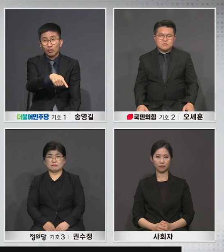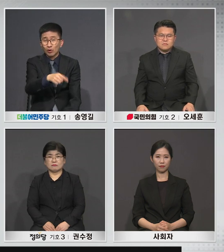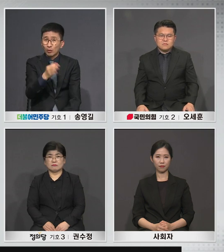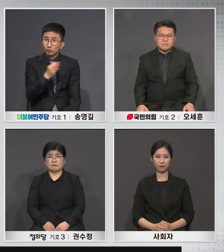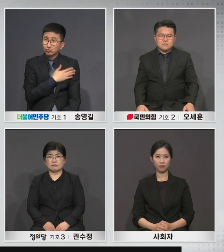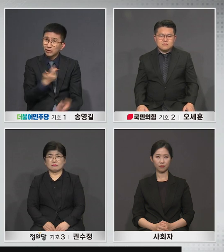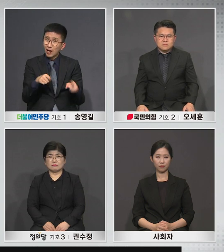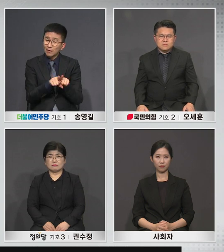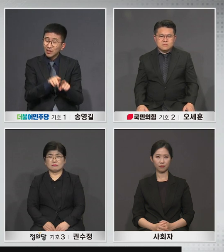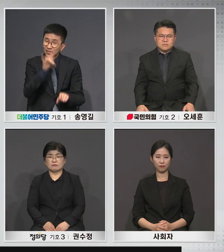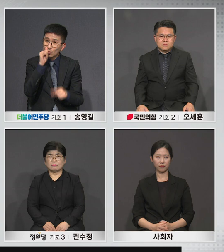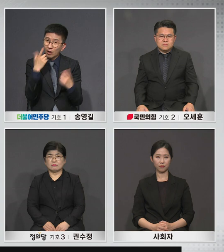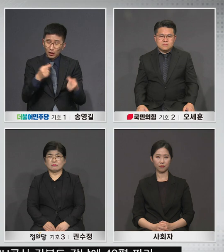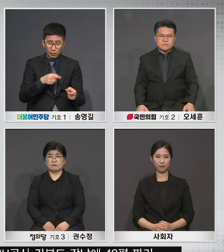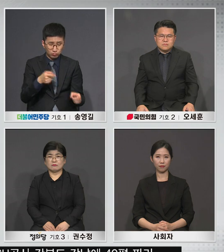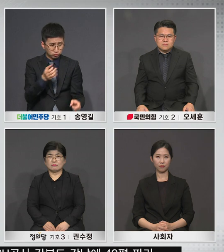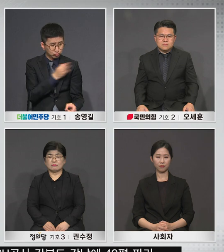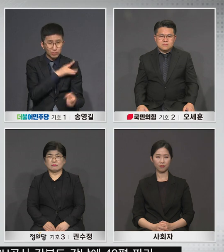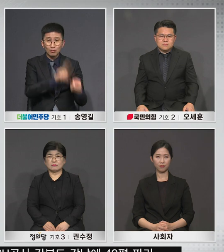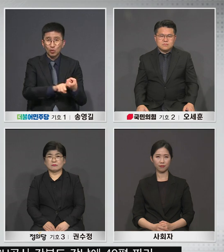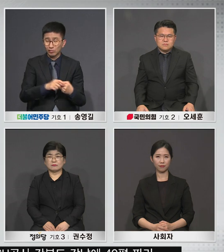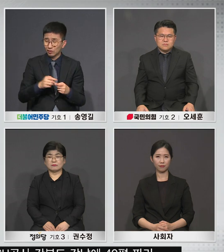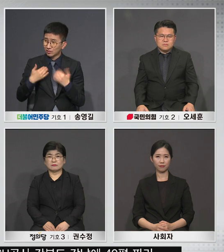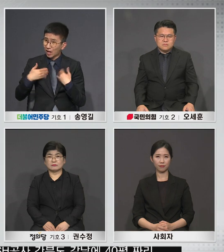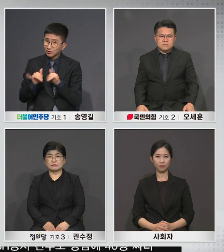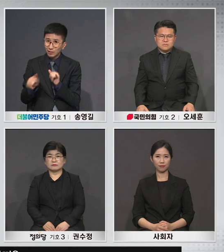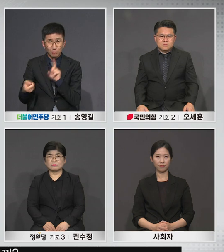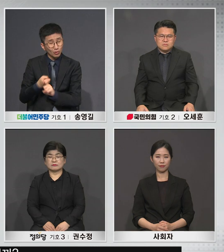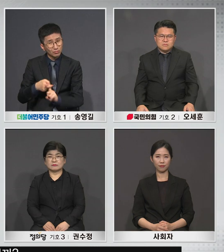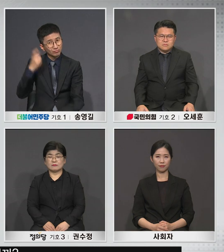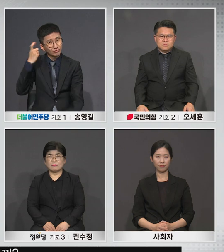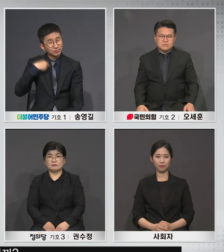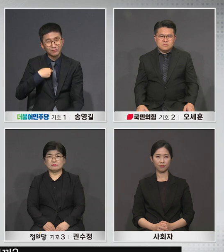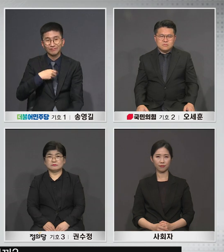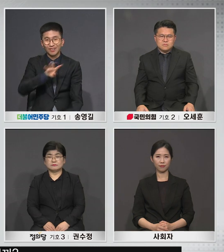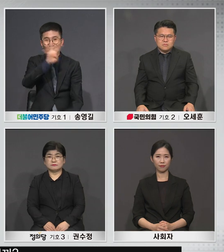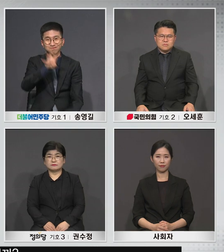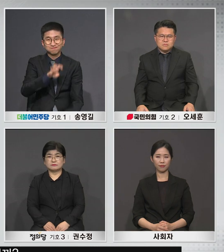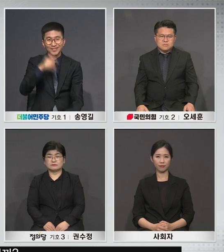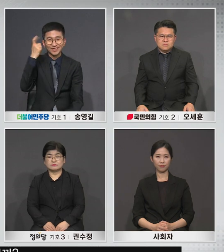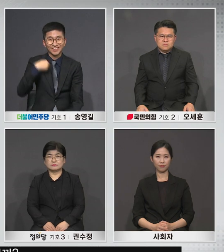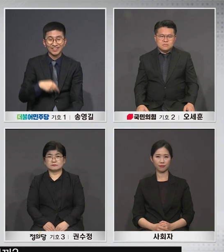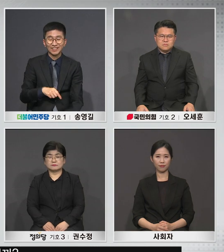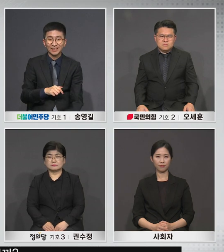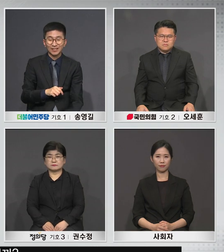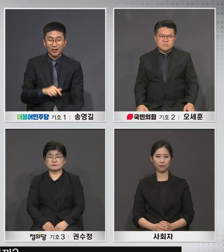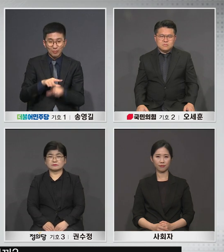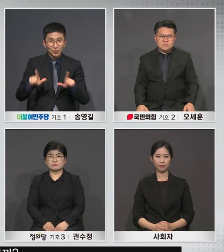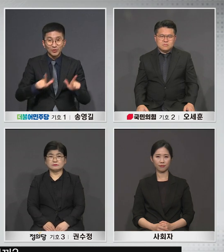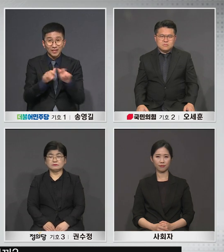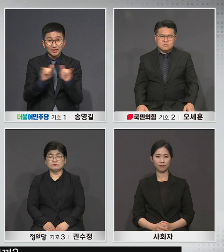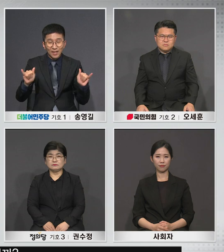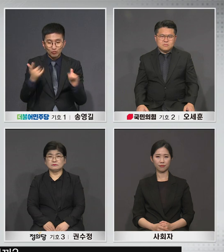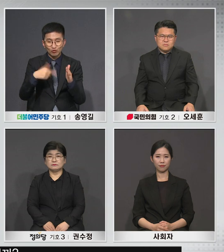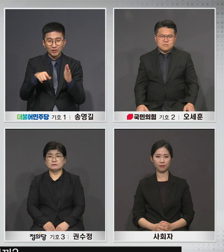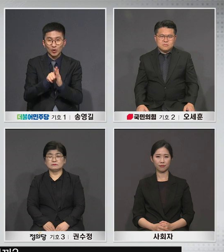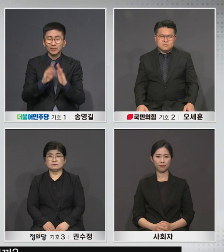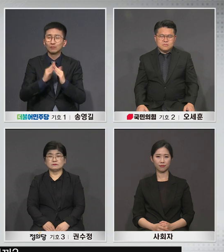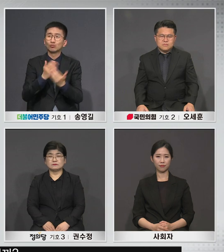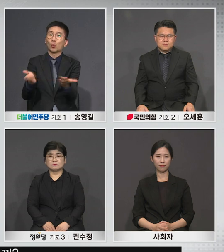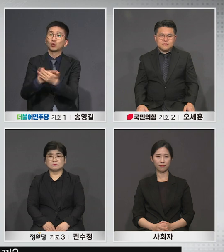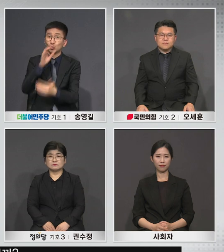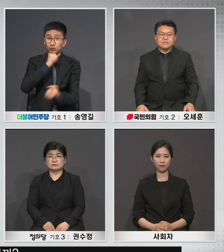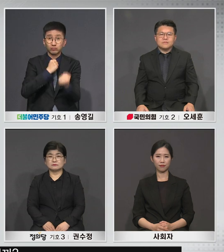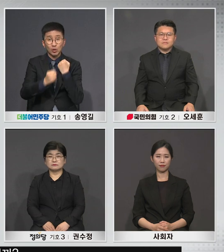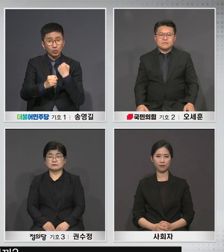동행 아닙니까? 다른 점 정말 이해할 수 없는 서민들의 공공주택을 지어도 쉬워치 않을 판에 여기다 투입한 게